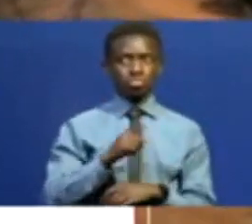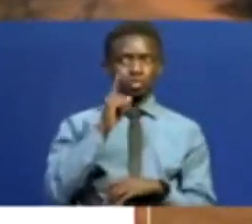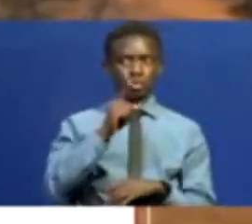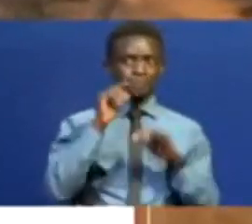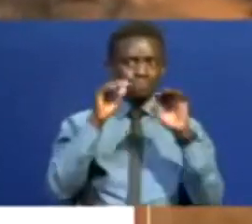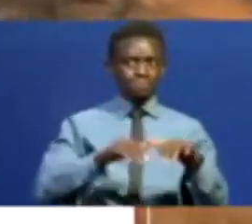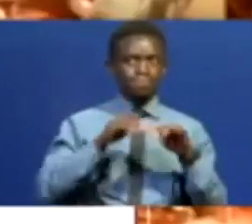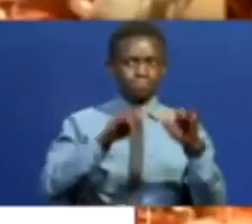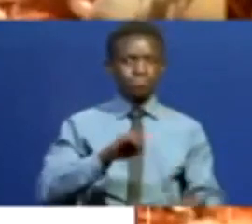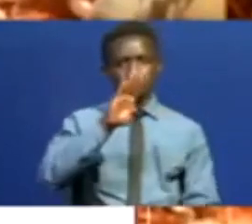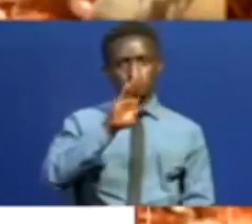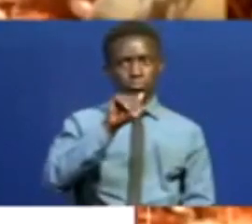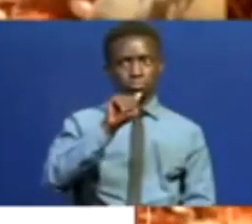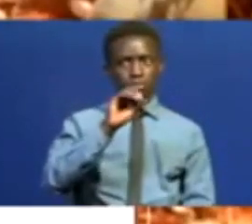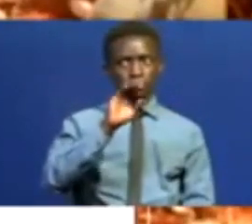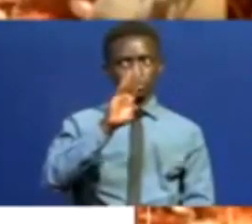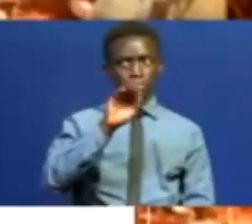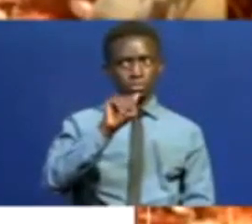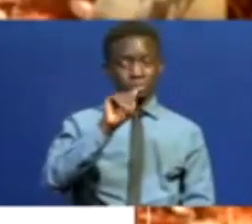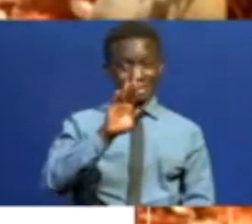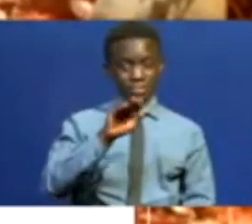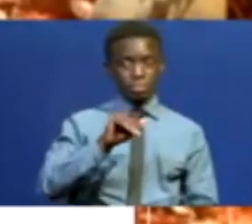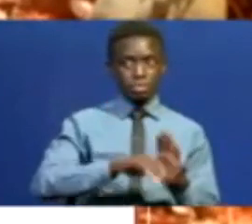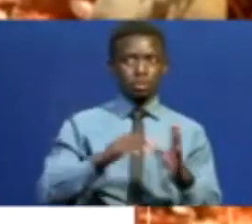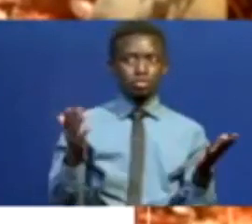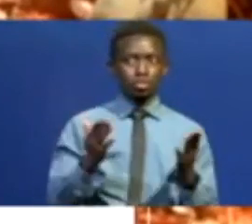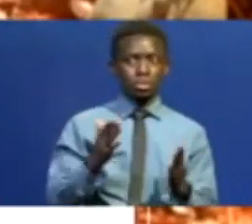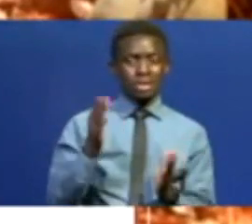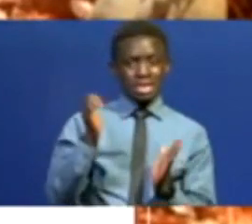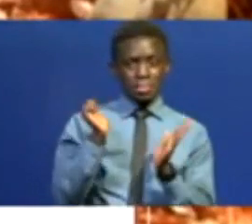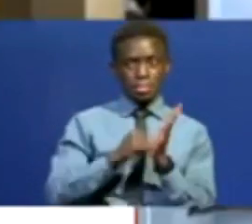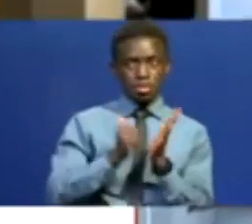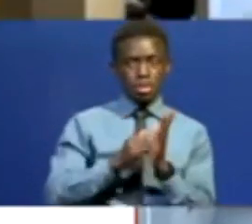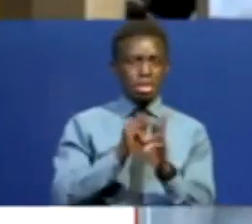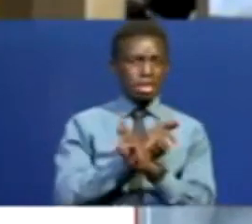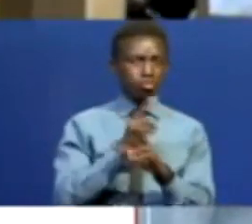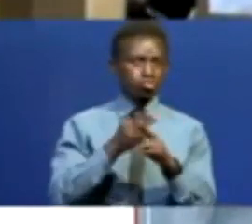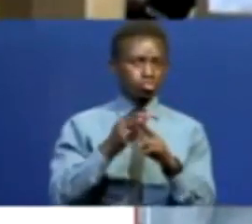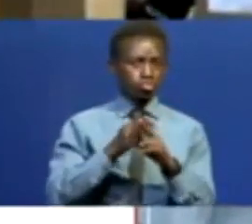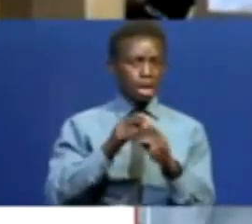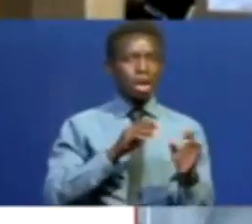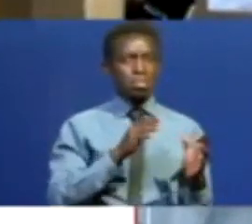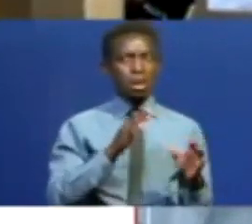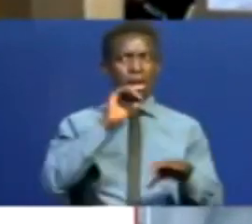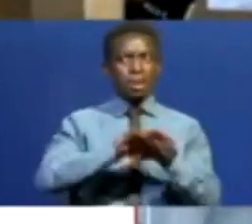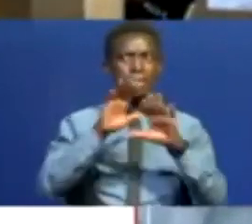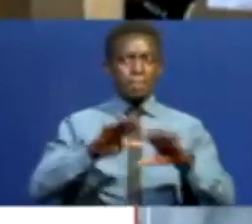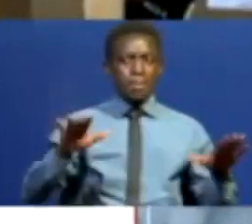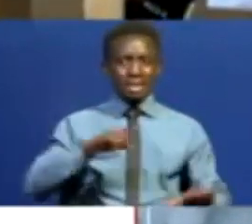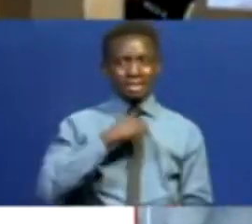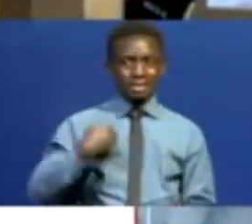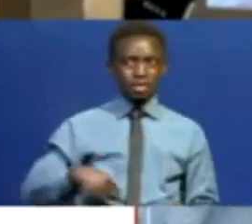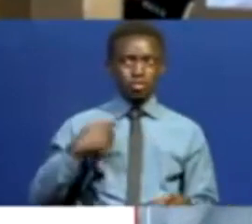ya mibuyu huko Makueni anatarajiwa kupenya katika soko la Uchina kufuatia kuongezeka kwa mahitaji ya mibuyu katika